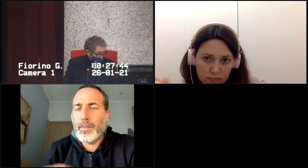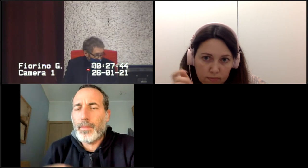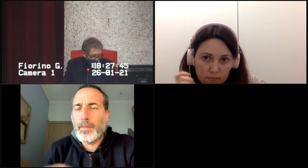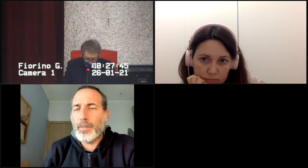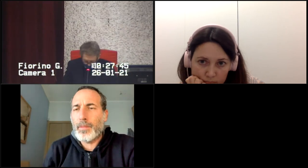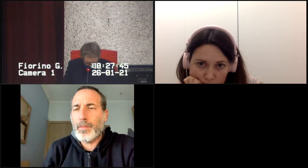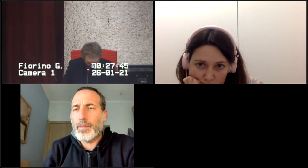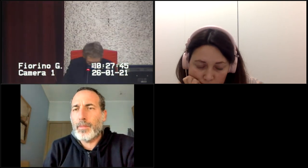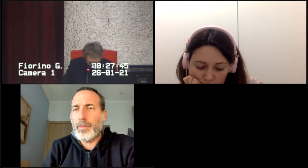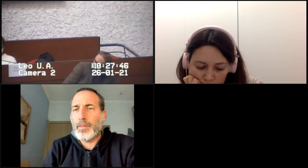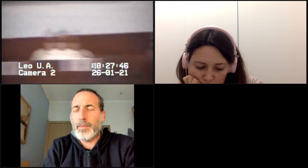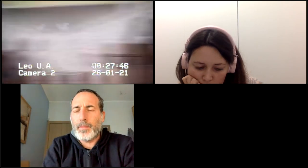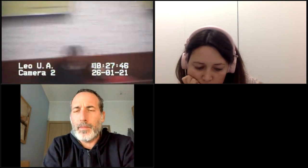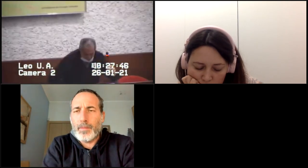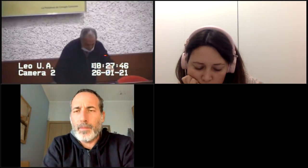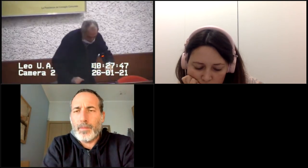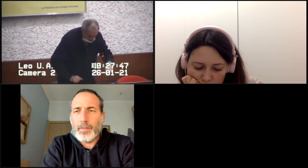Democratico, consigliere Leo.